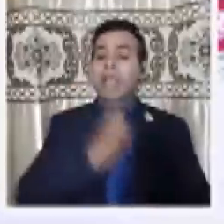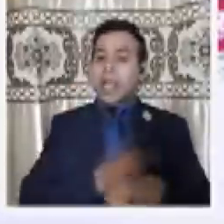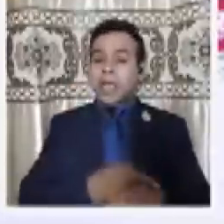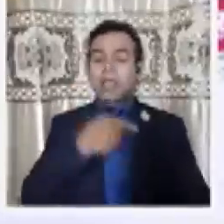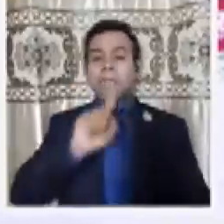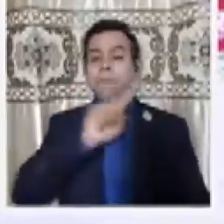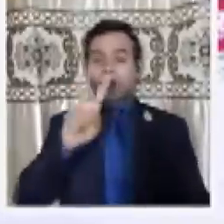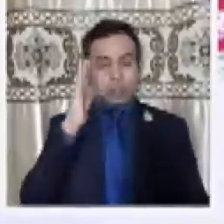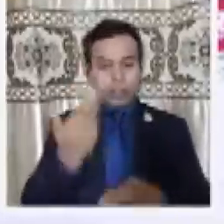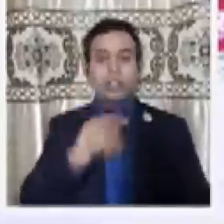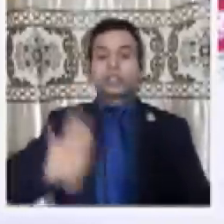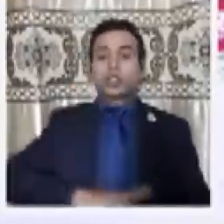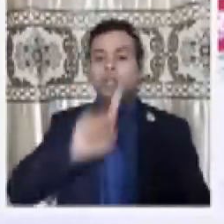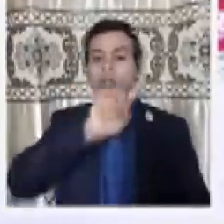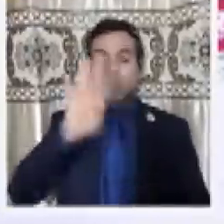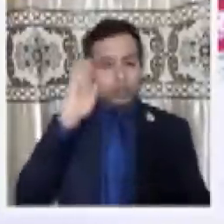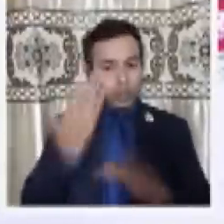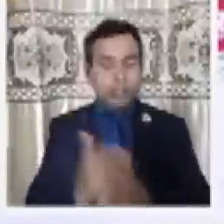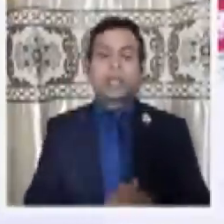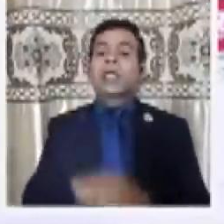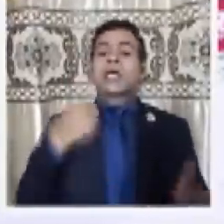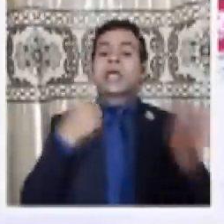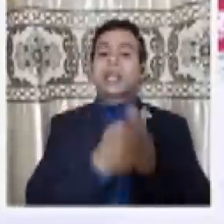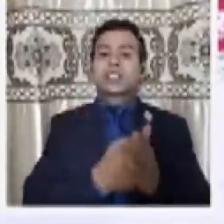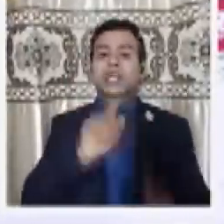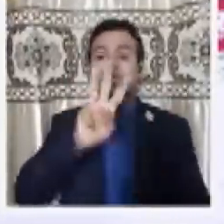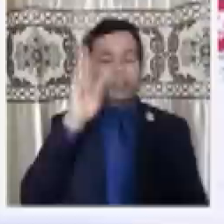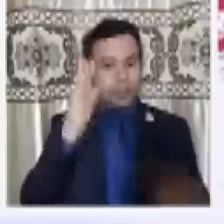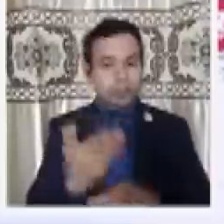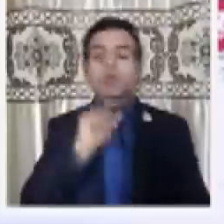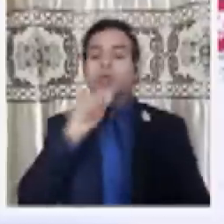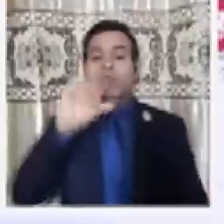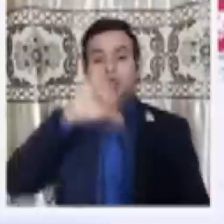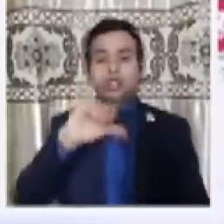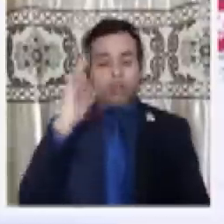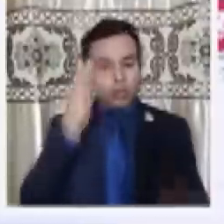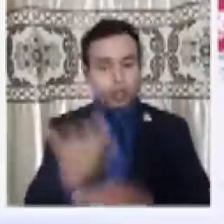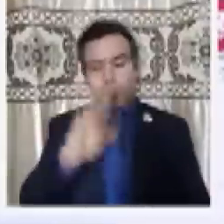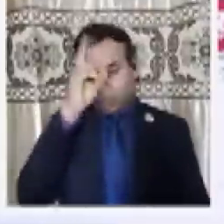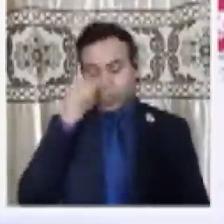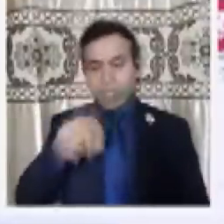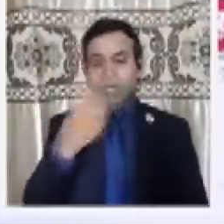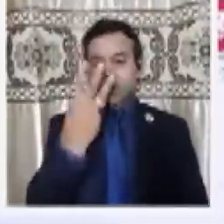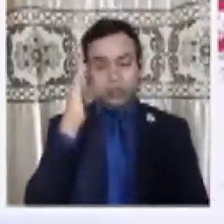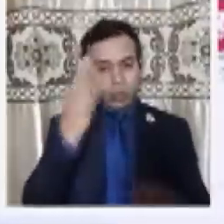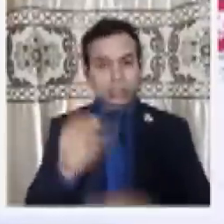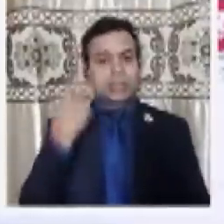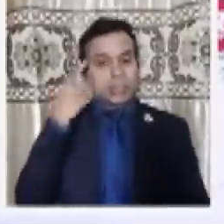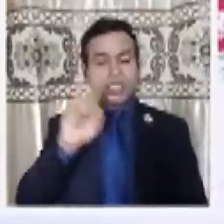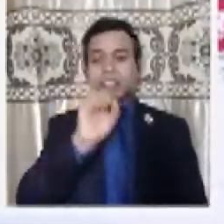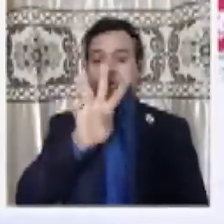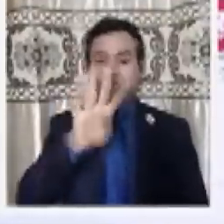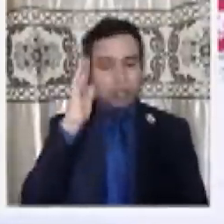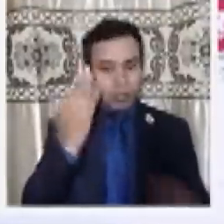24 ঘন্টায় বিভাগওয়ারি মৃত্যুবরণ করেছে। ঢাকা বিভাগে 12 জন, চট্টগ্রাম 14 জন, রাজশাহী 3 জন,